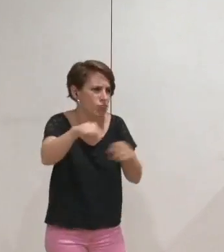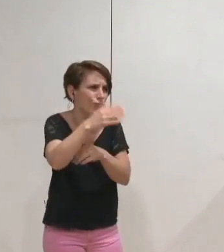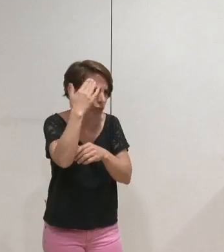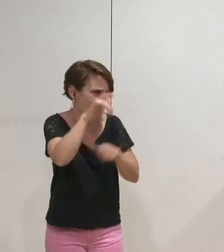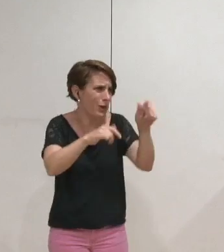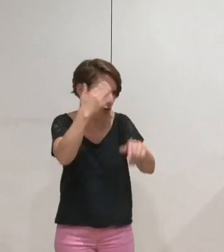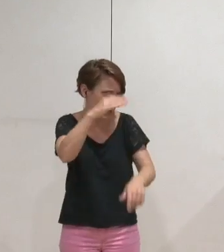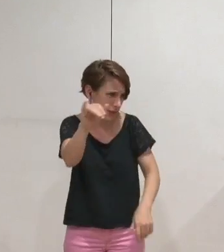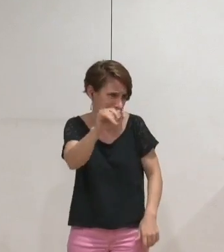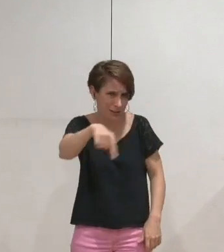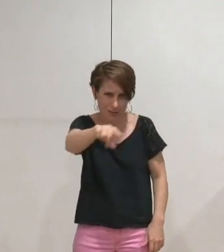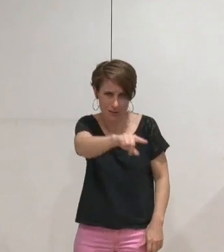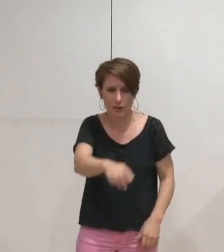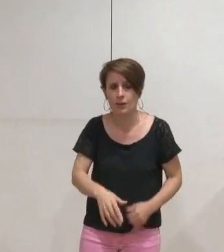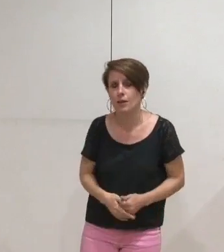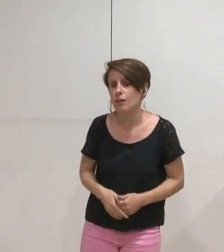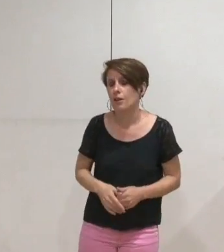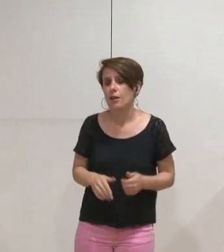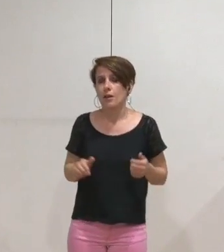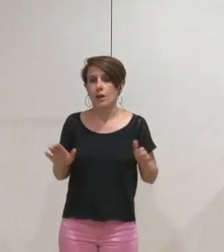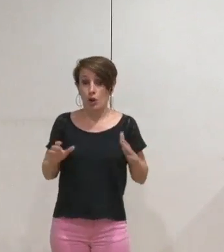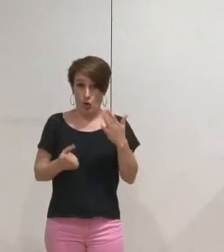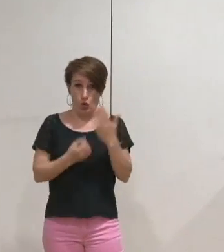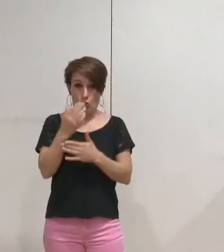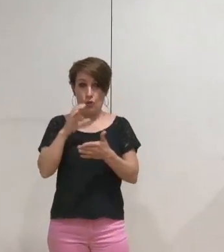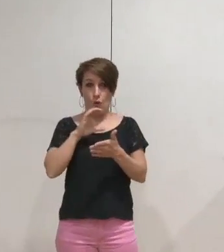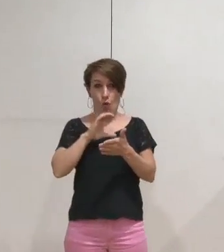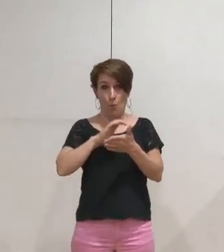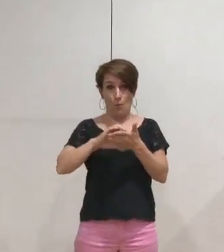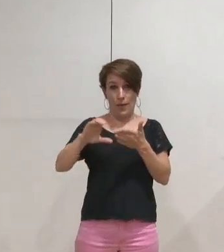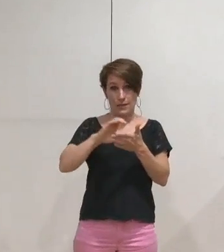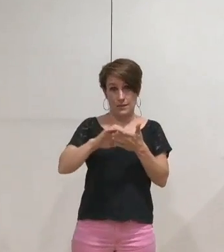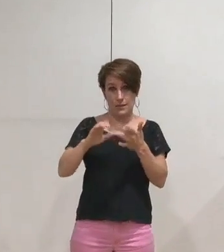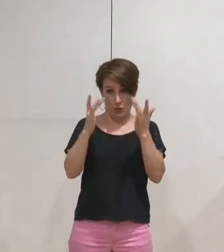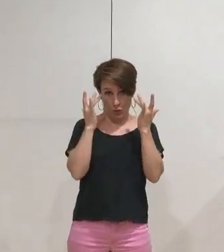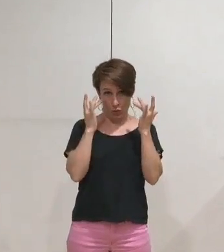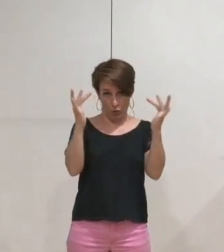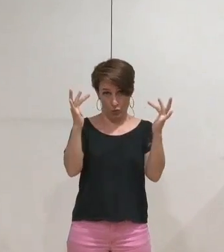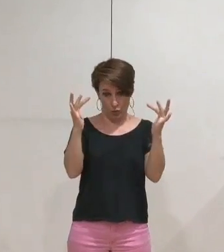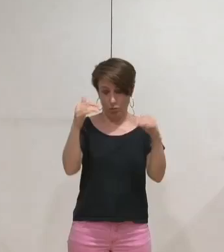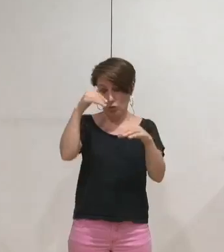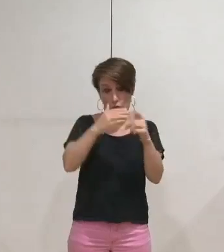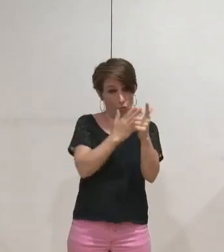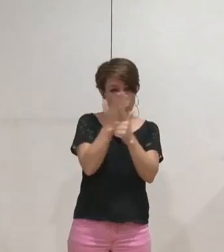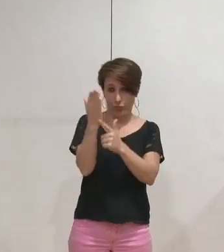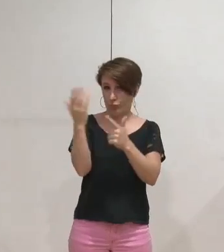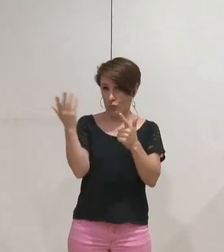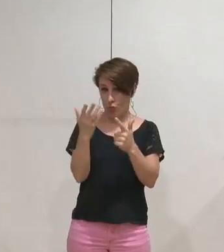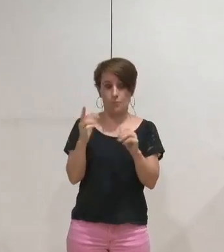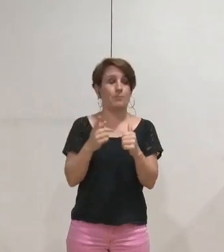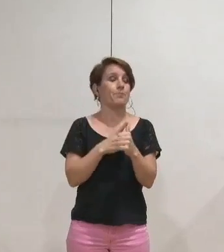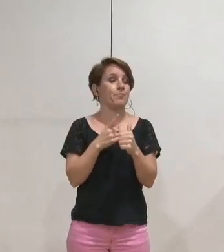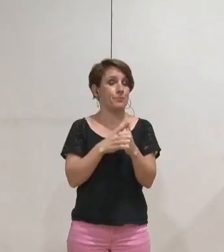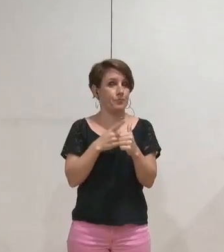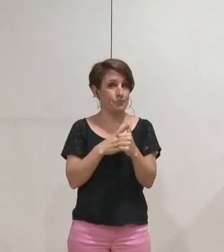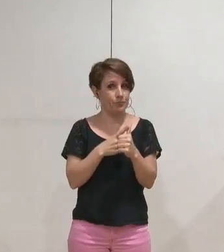euh la nouvelle le nouveau pasculture et surtout une double articulation c'est que maintenant effectivement il y a la